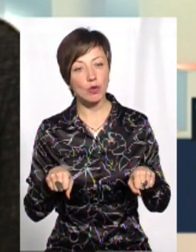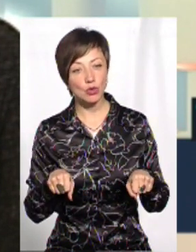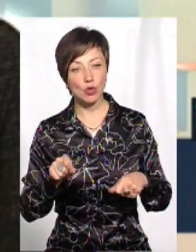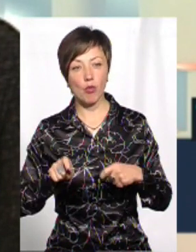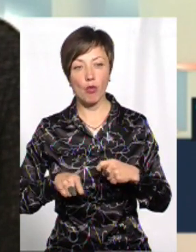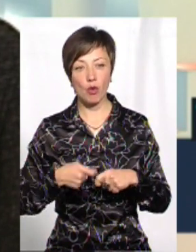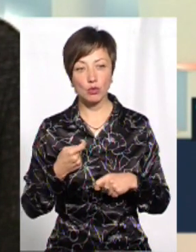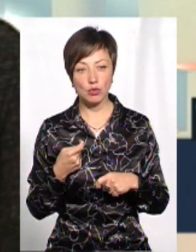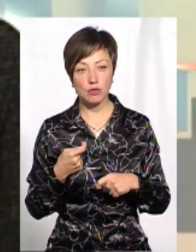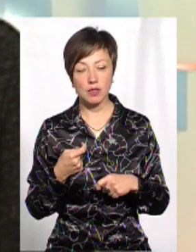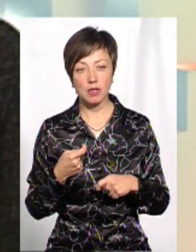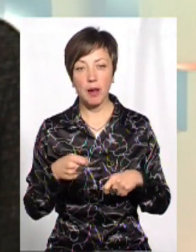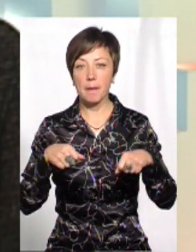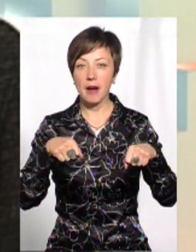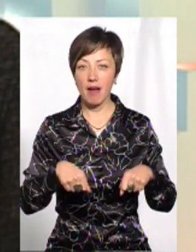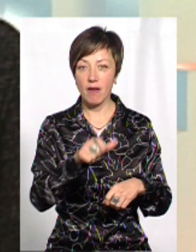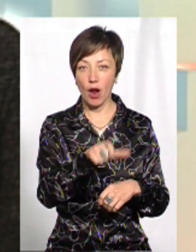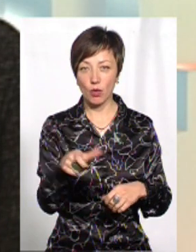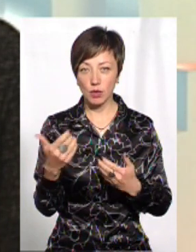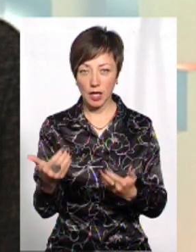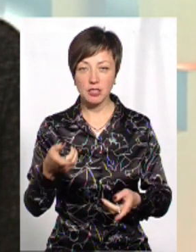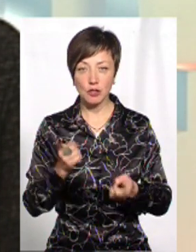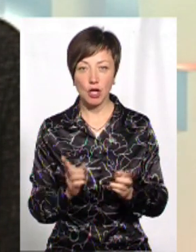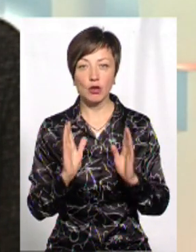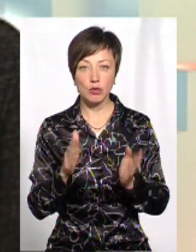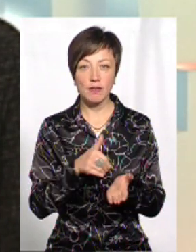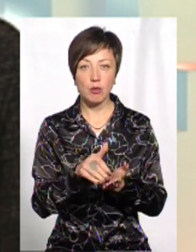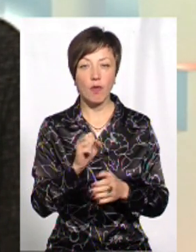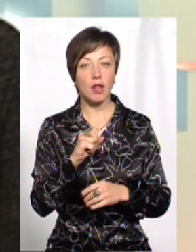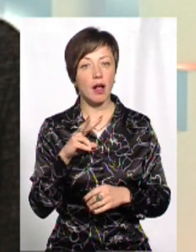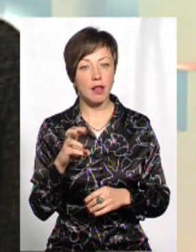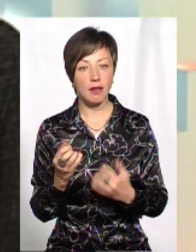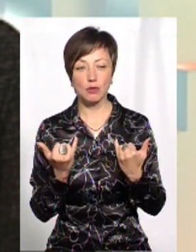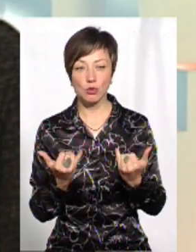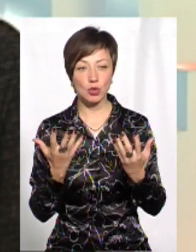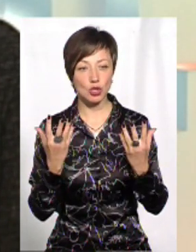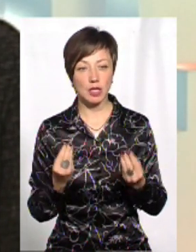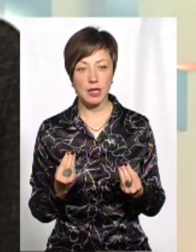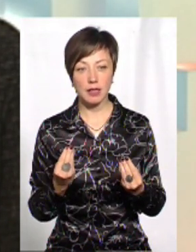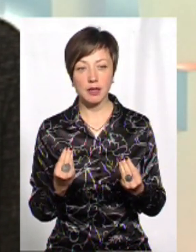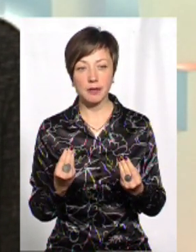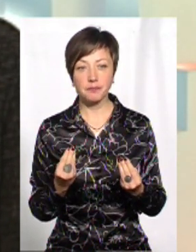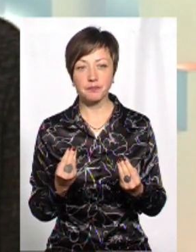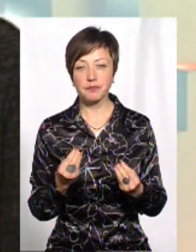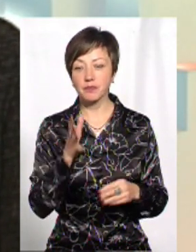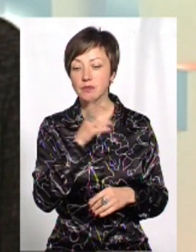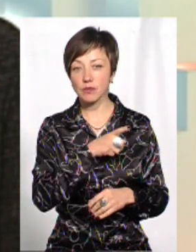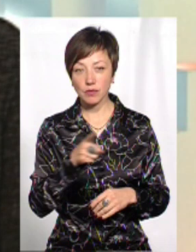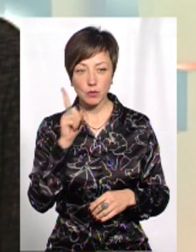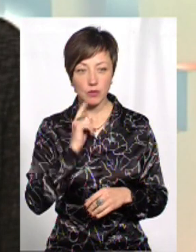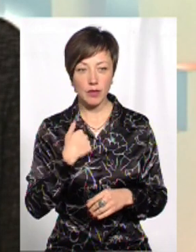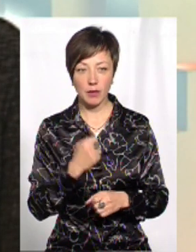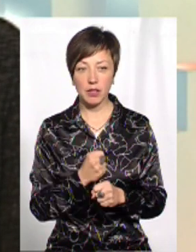можуть порушувати права людей, звичайно, буде відмовлено. Але на сьогоднішній день за той час, поки